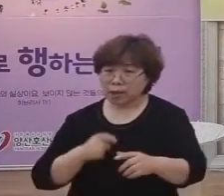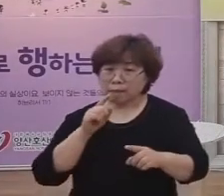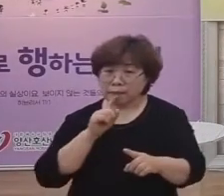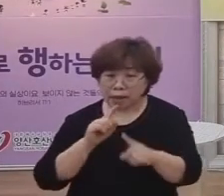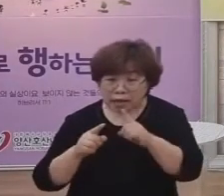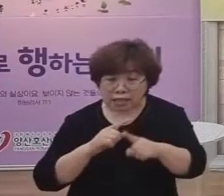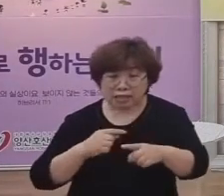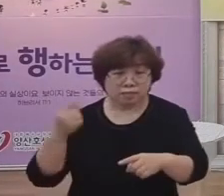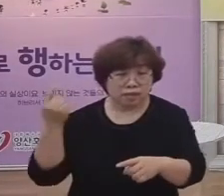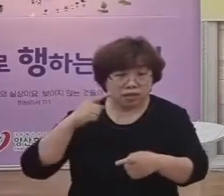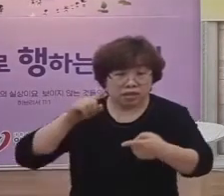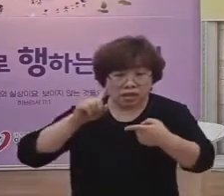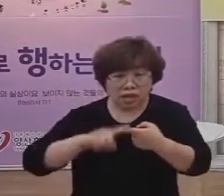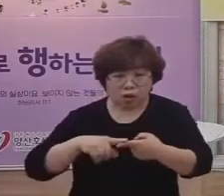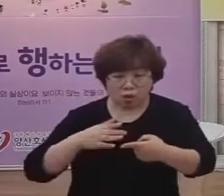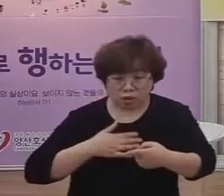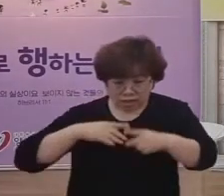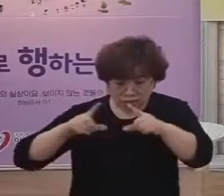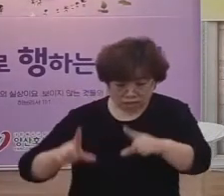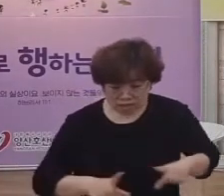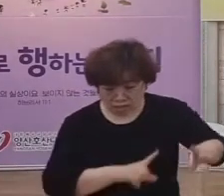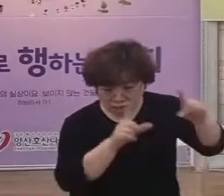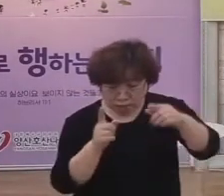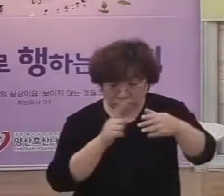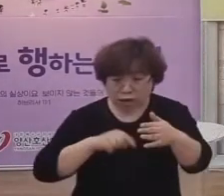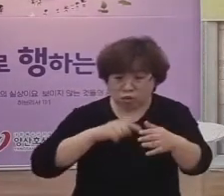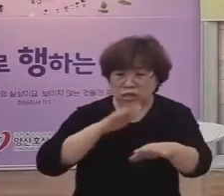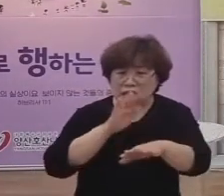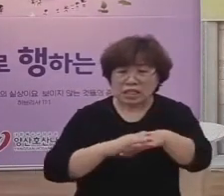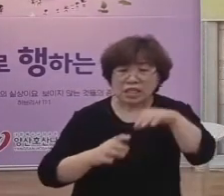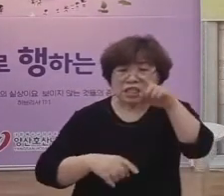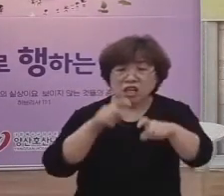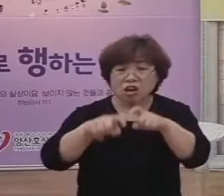말씀을 내 삶에서 실천하는 자.